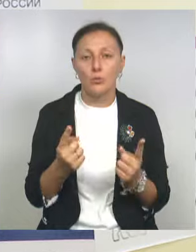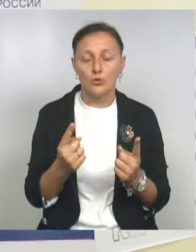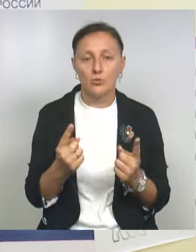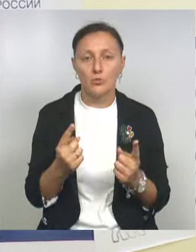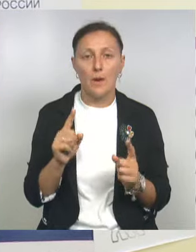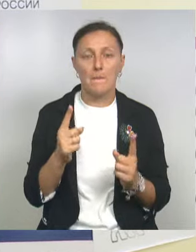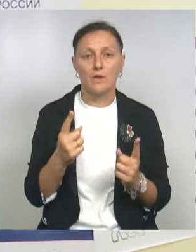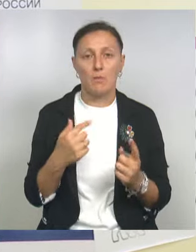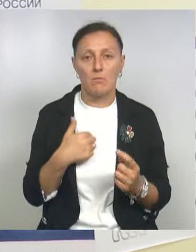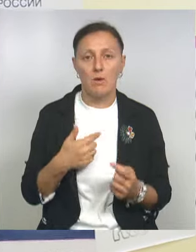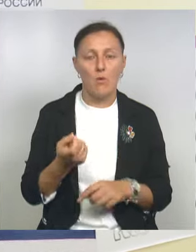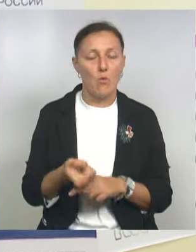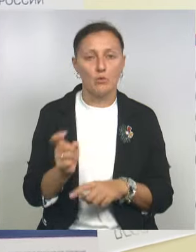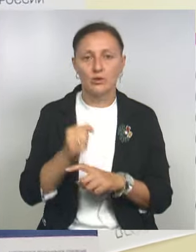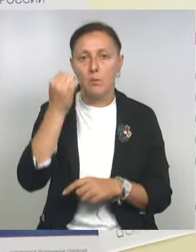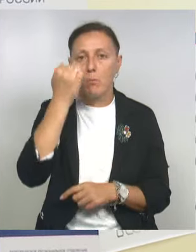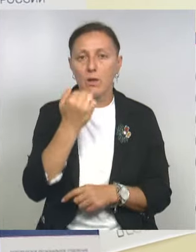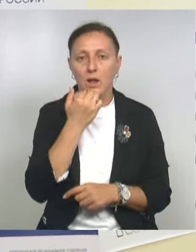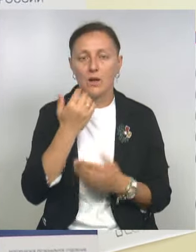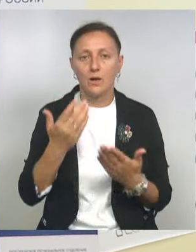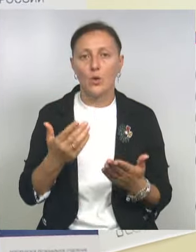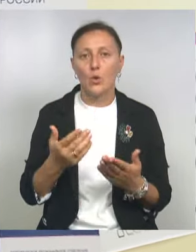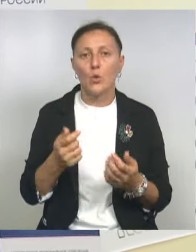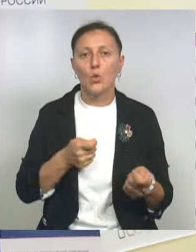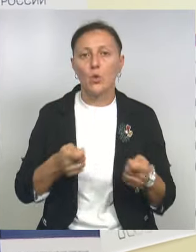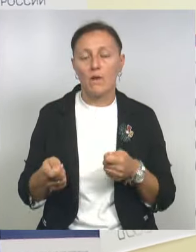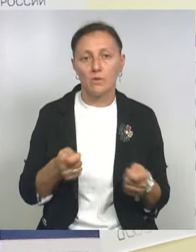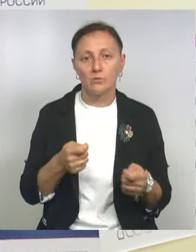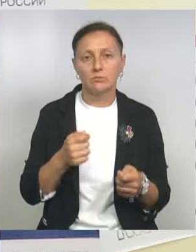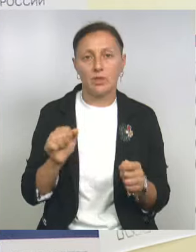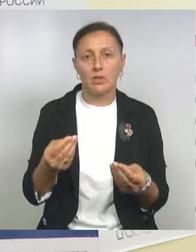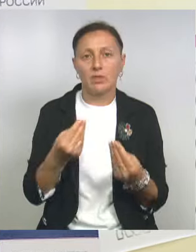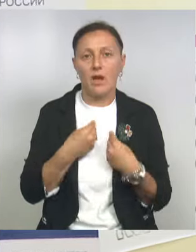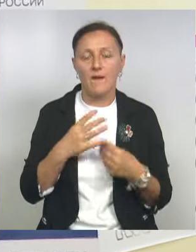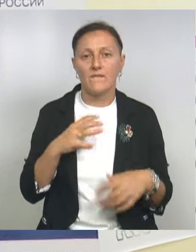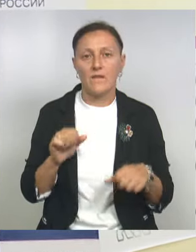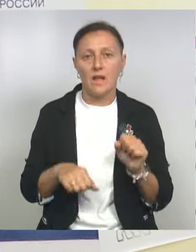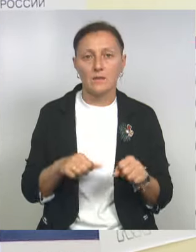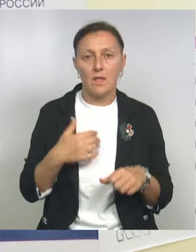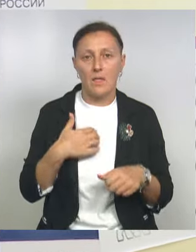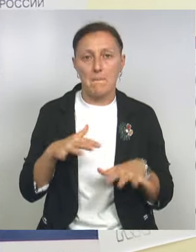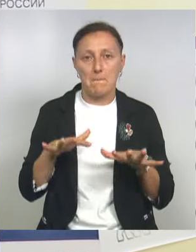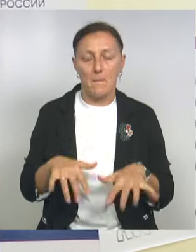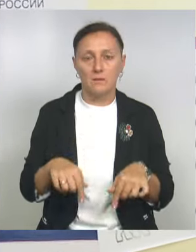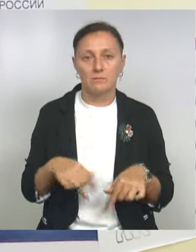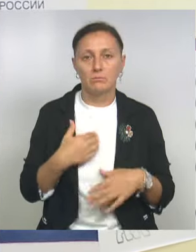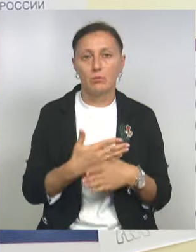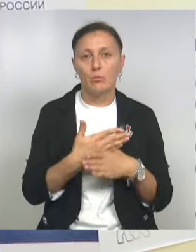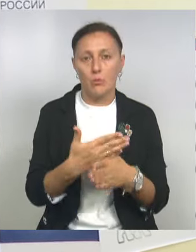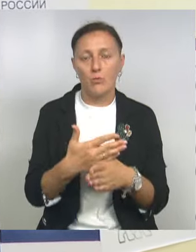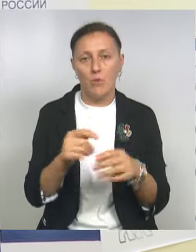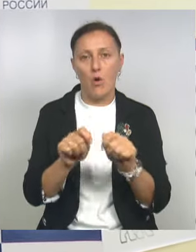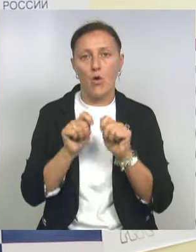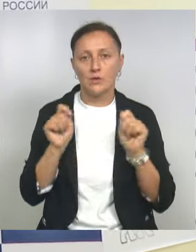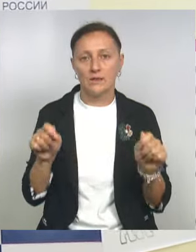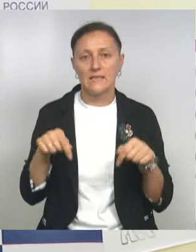раз Мы очень благодарны руководству штаба нам дали возможность наш пункт оказания помощи открыть здесь